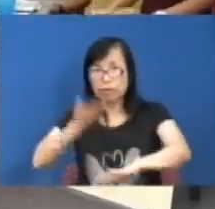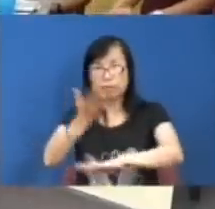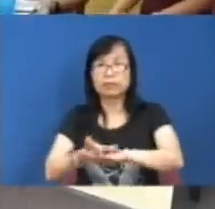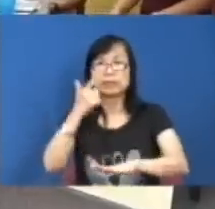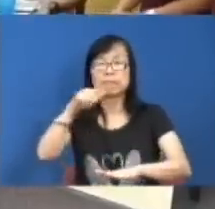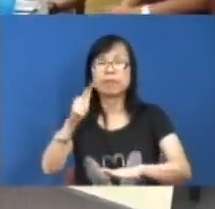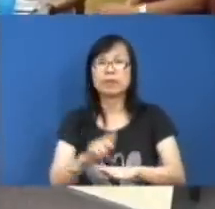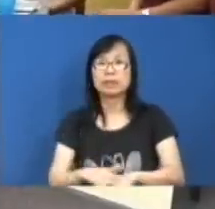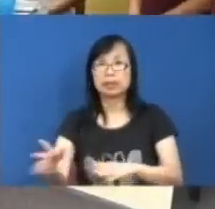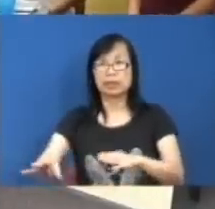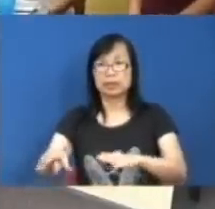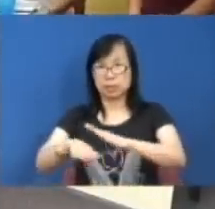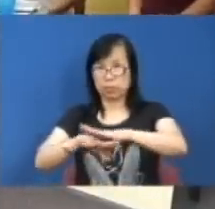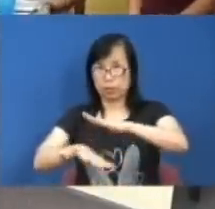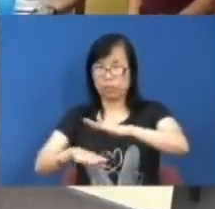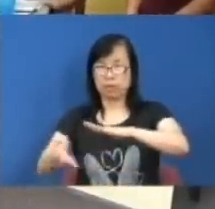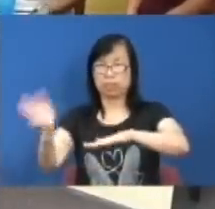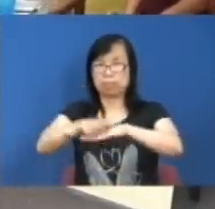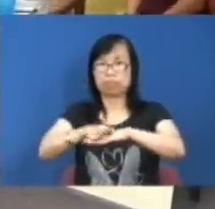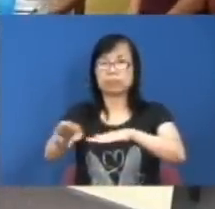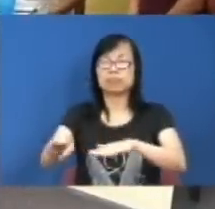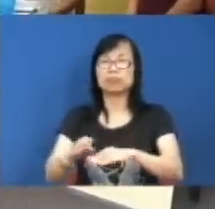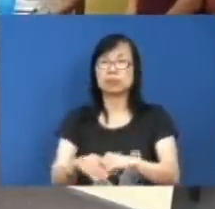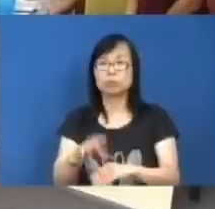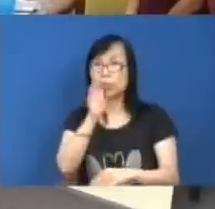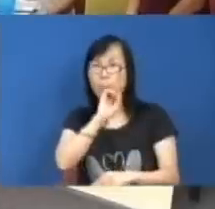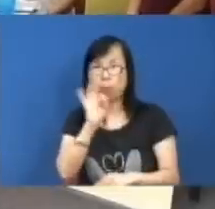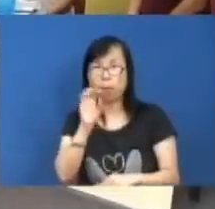佢個牆底都係一個紫皮石嘅覆蓋面嚟，可能唔講都冇人知喎。